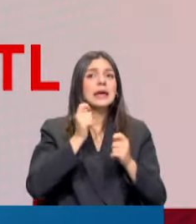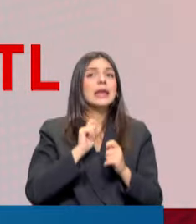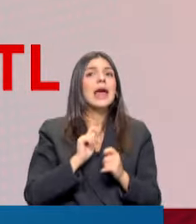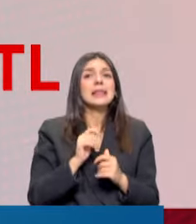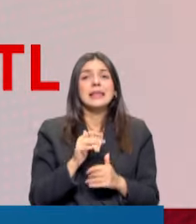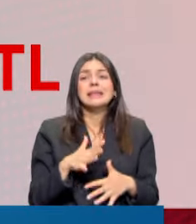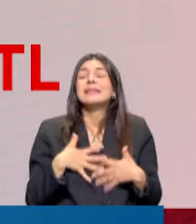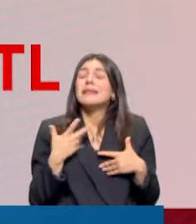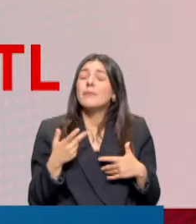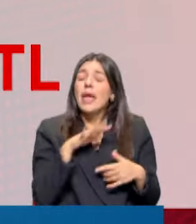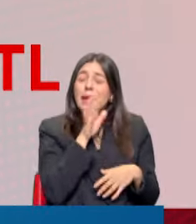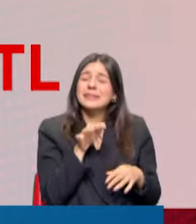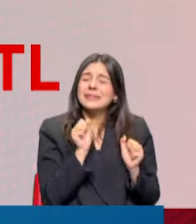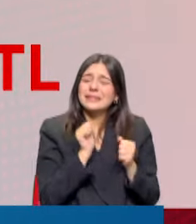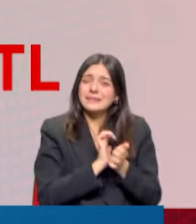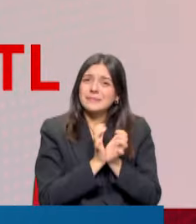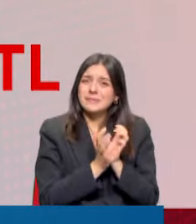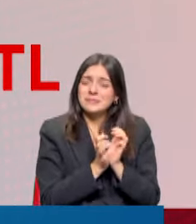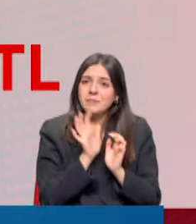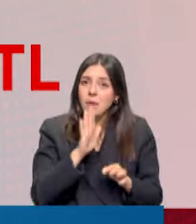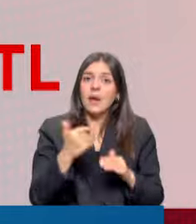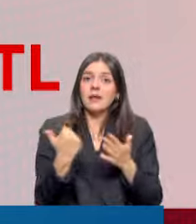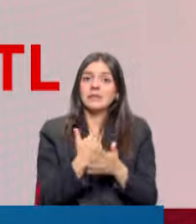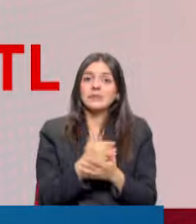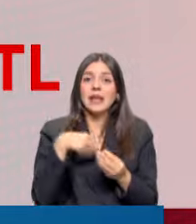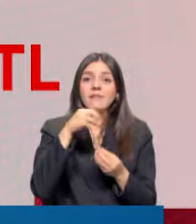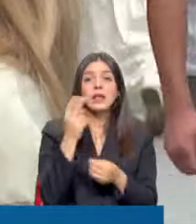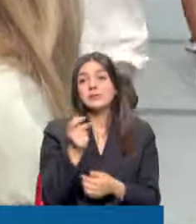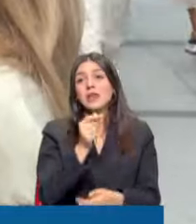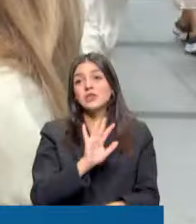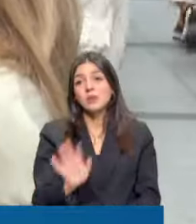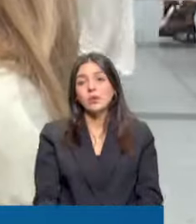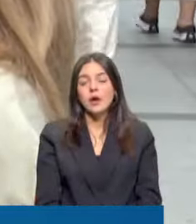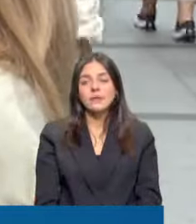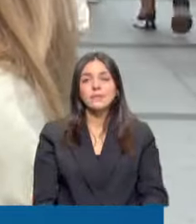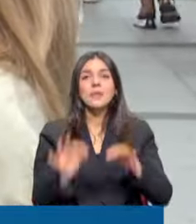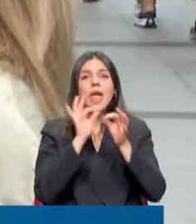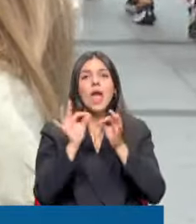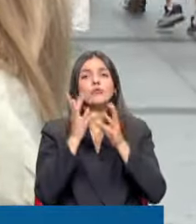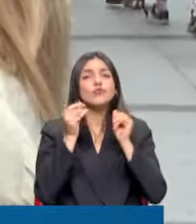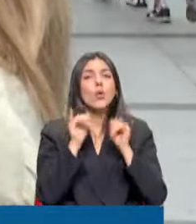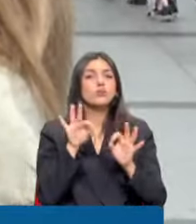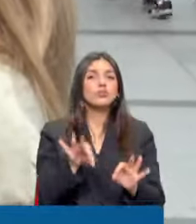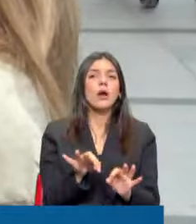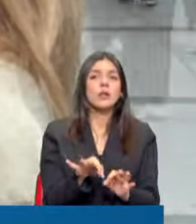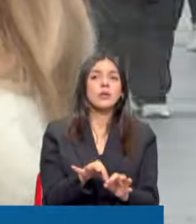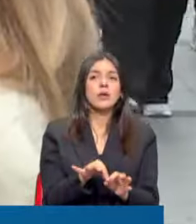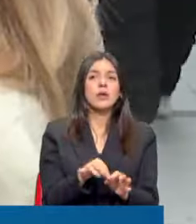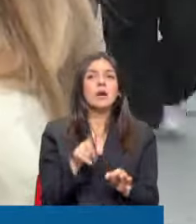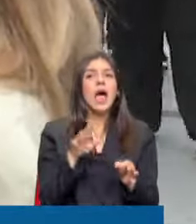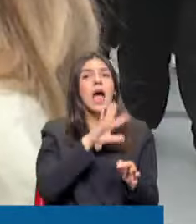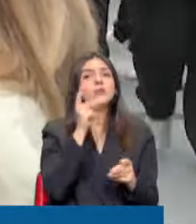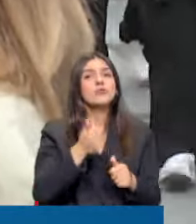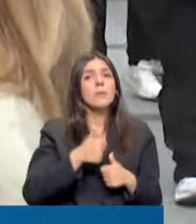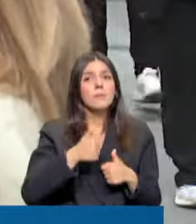için direniyor tüketiciler. Bu kez de kredi kartı faizinden kaçamıyorlar. Hani ekonomi çok kötü şu anda. Her şey çok pahalı. Bir